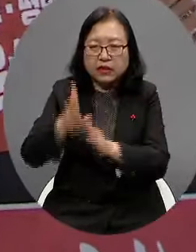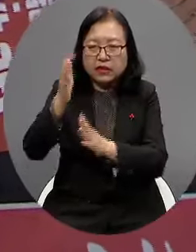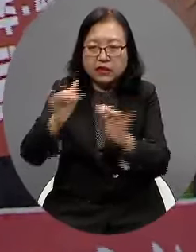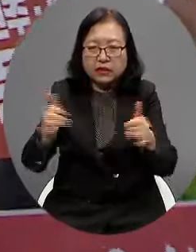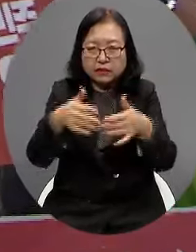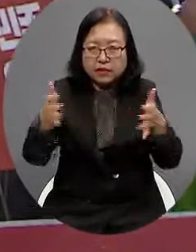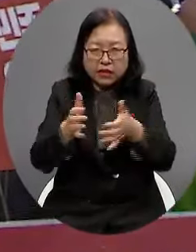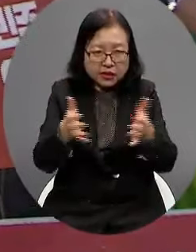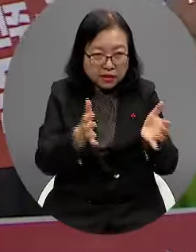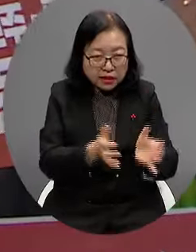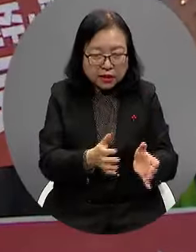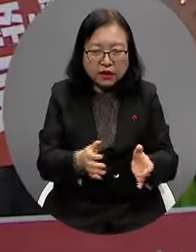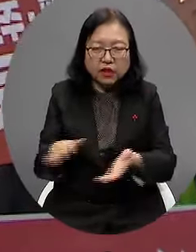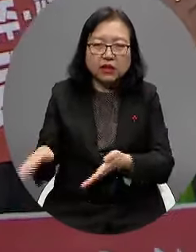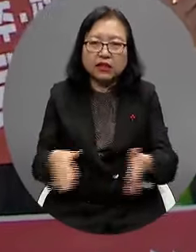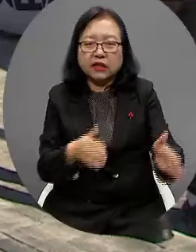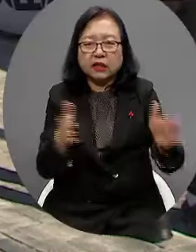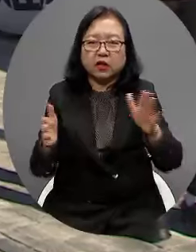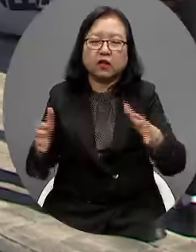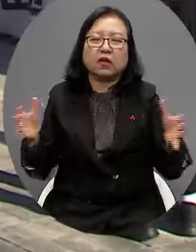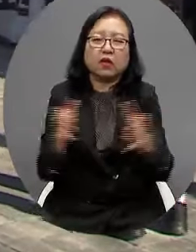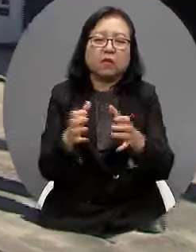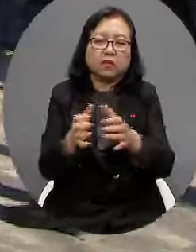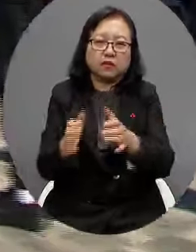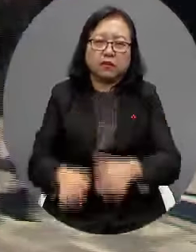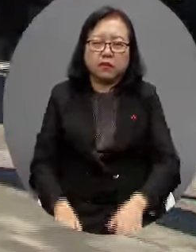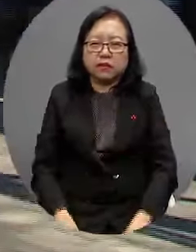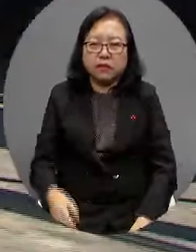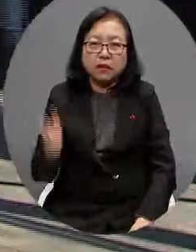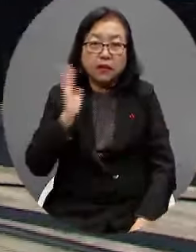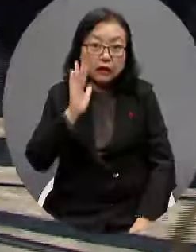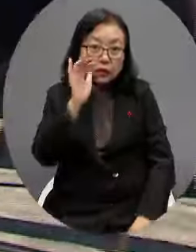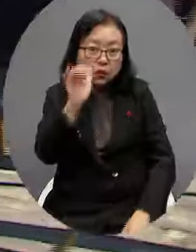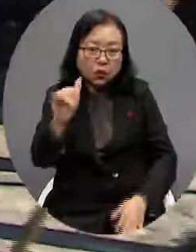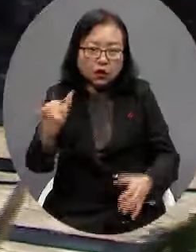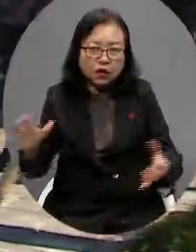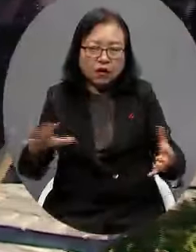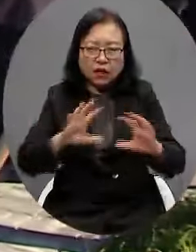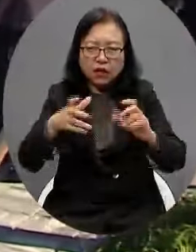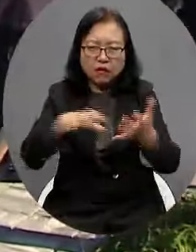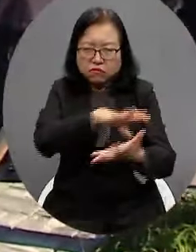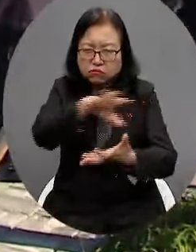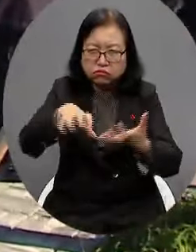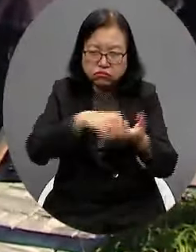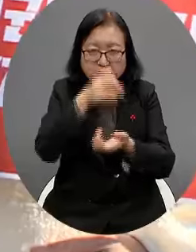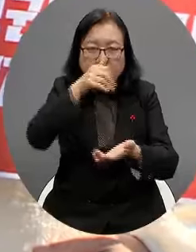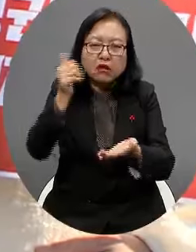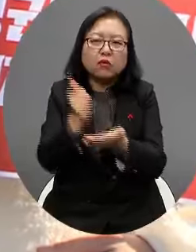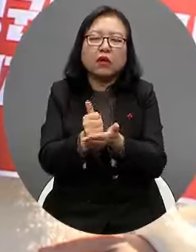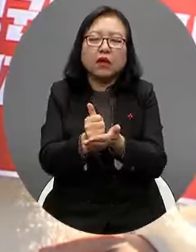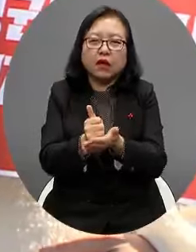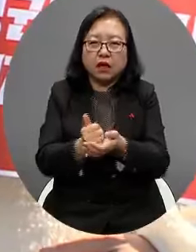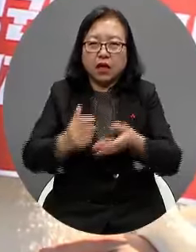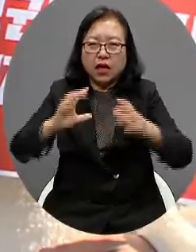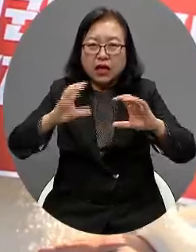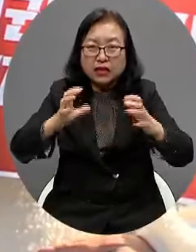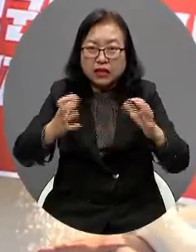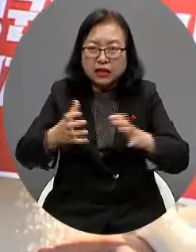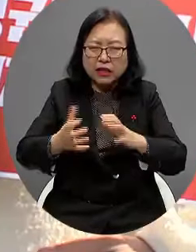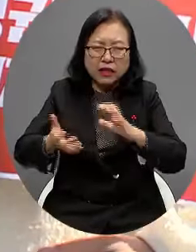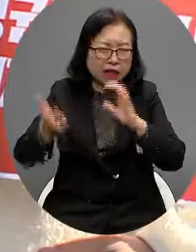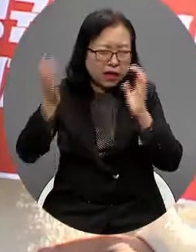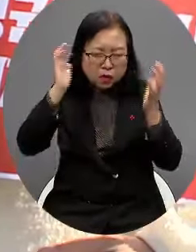거리로 나섰습니다 대통령이 내란에 준하는 망동으로 온 나라를 혼란에 빠뜨렸다면